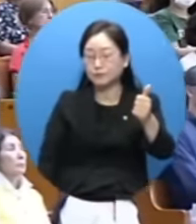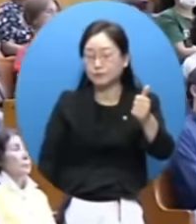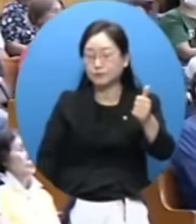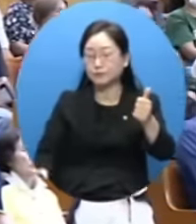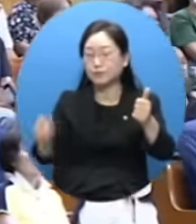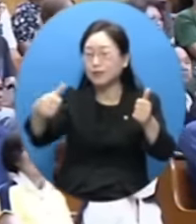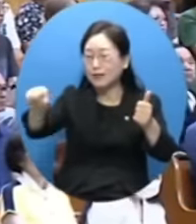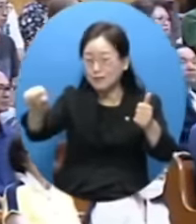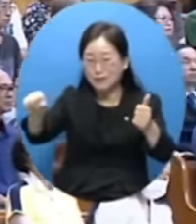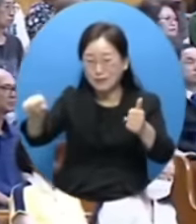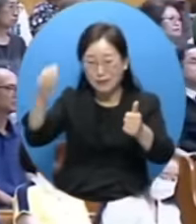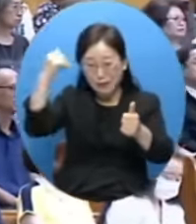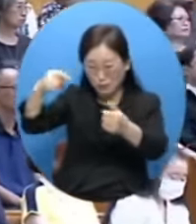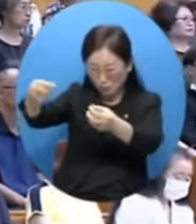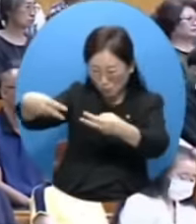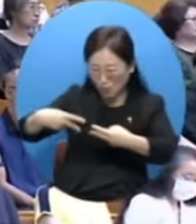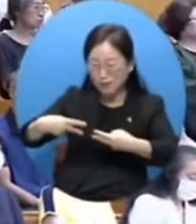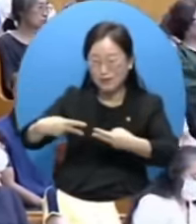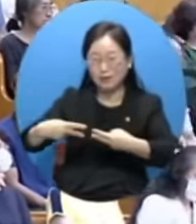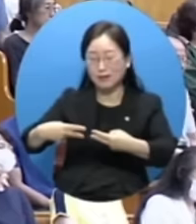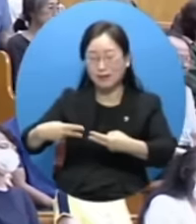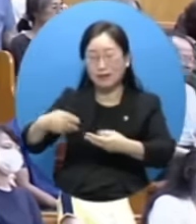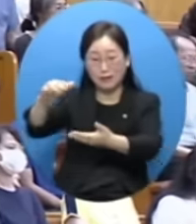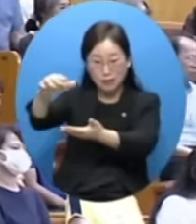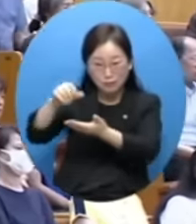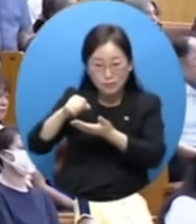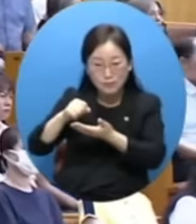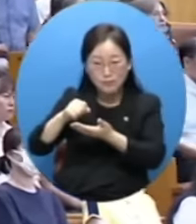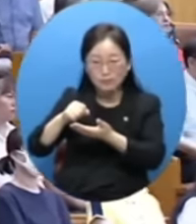아들을 항구로 돌려보낸 것을